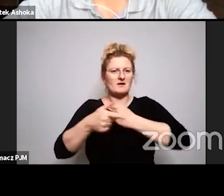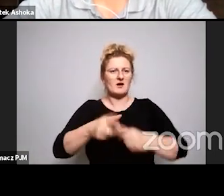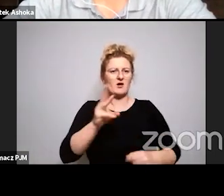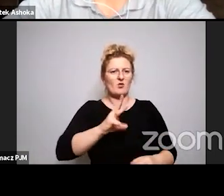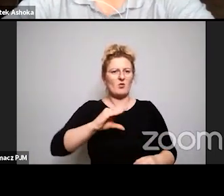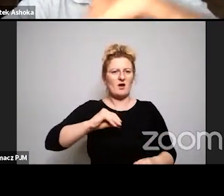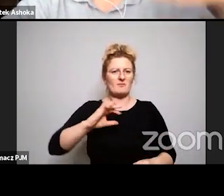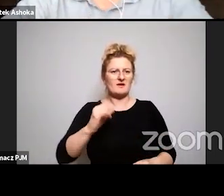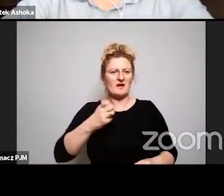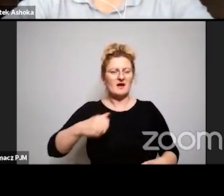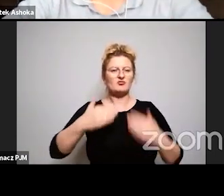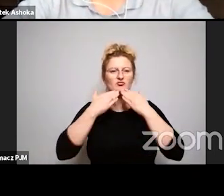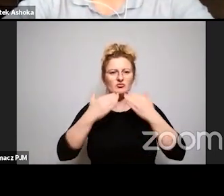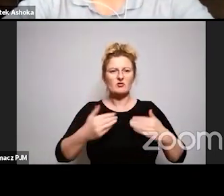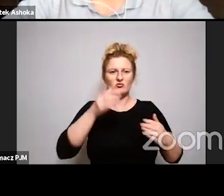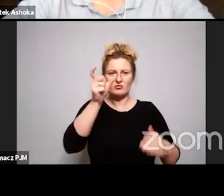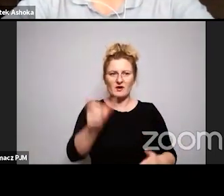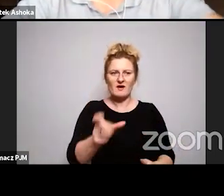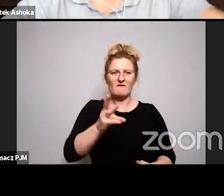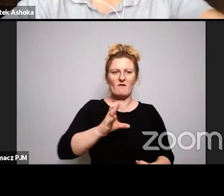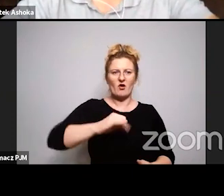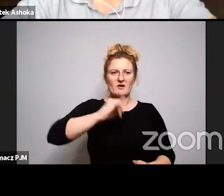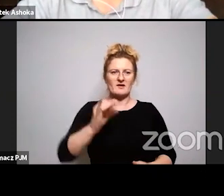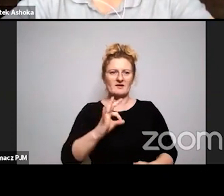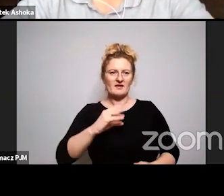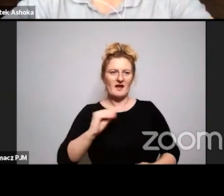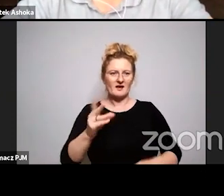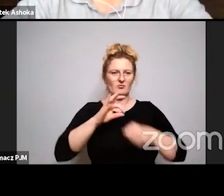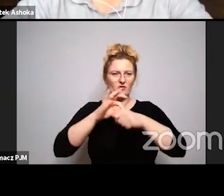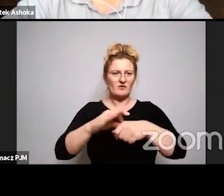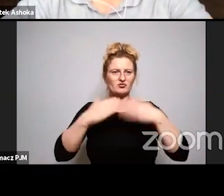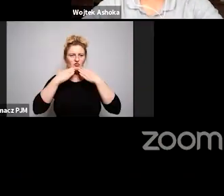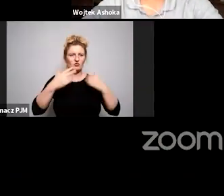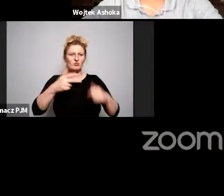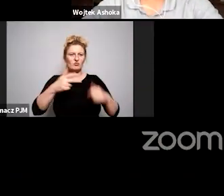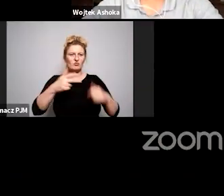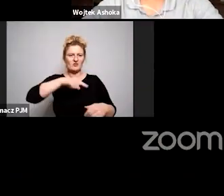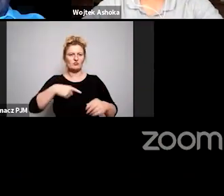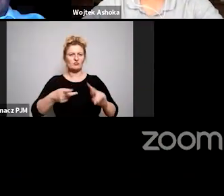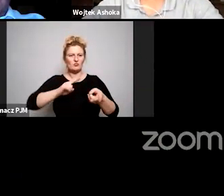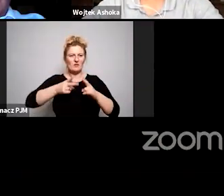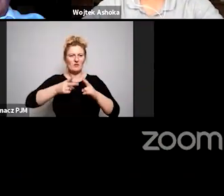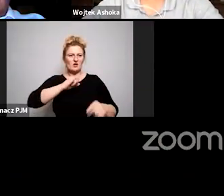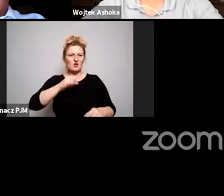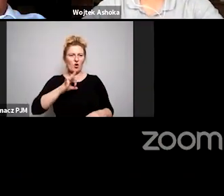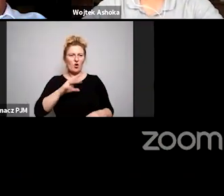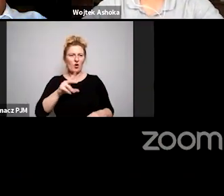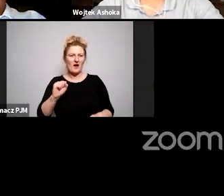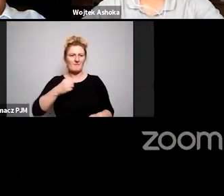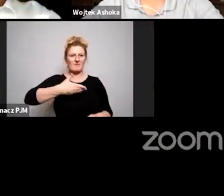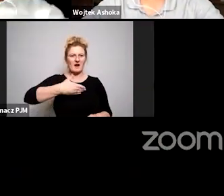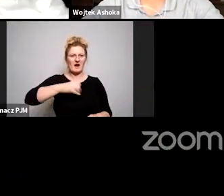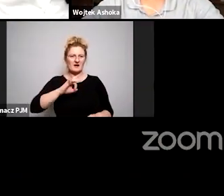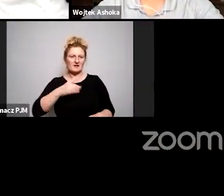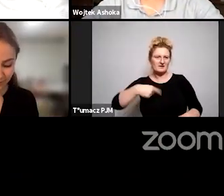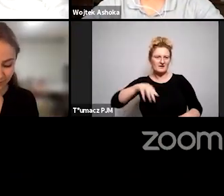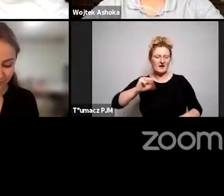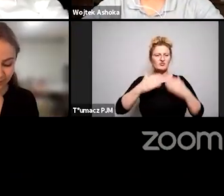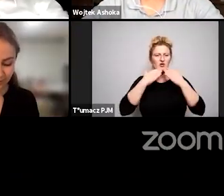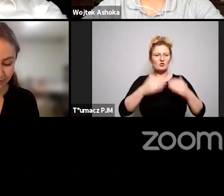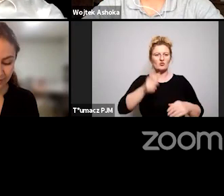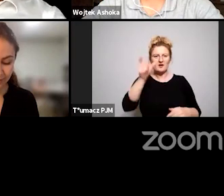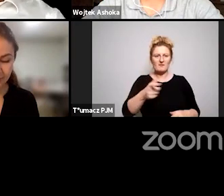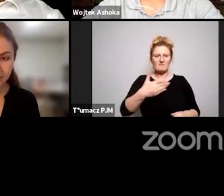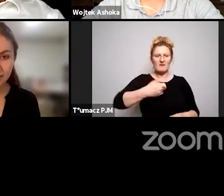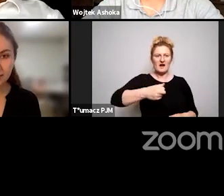dziękuję Tobie, Wojtku, za prowadzenie. Dziękuję naszym tłumaczkom Joli i Magdzie. Dziękuję Tobie,